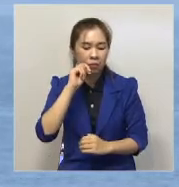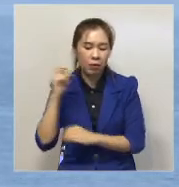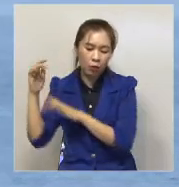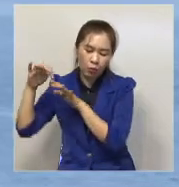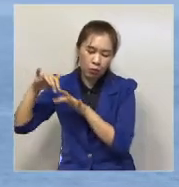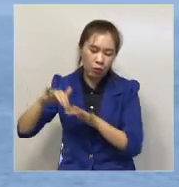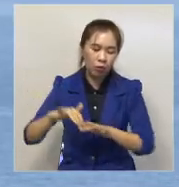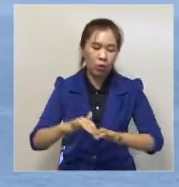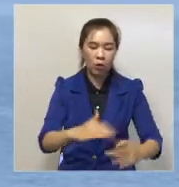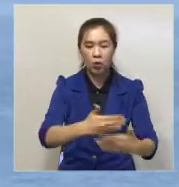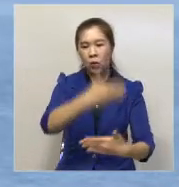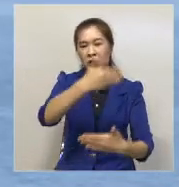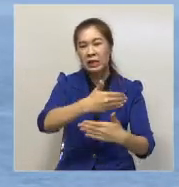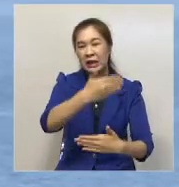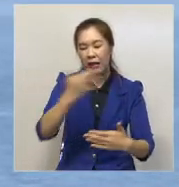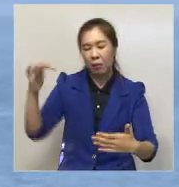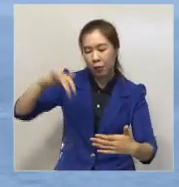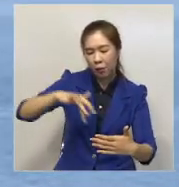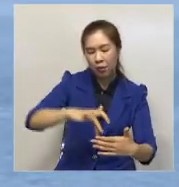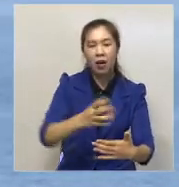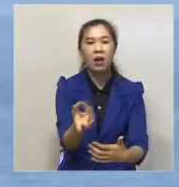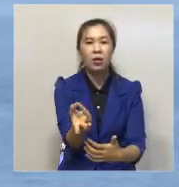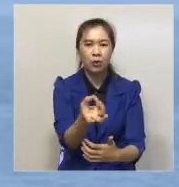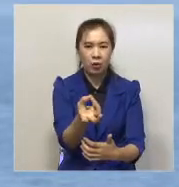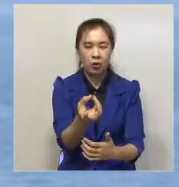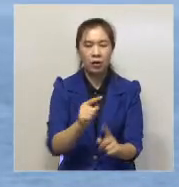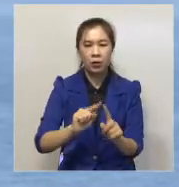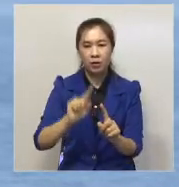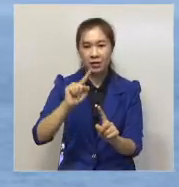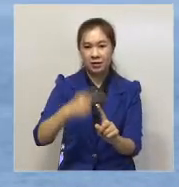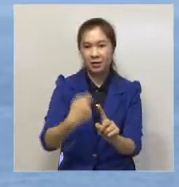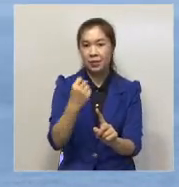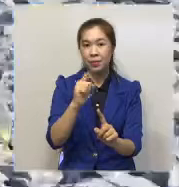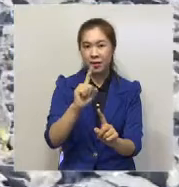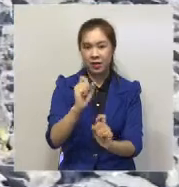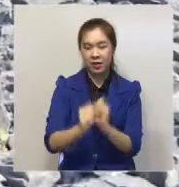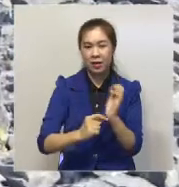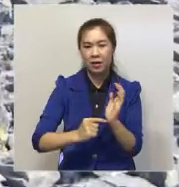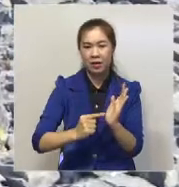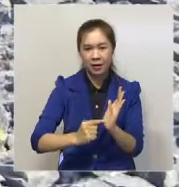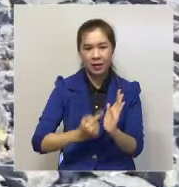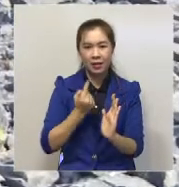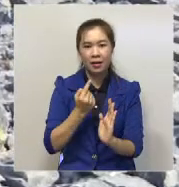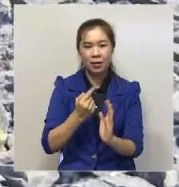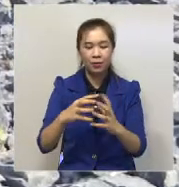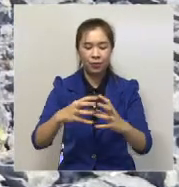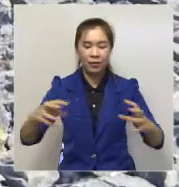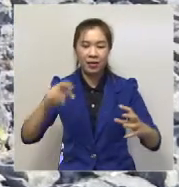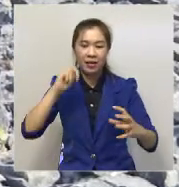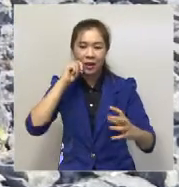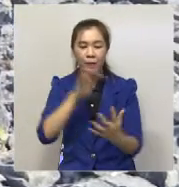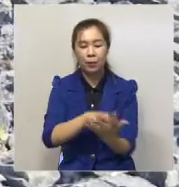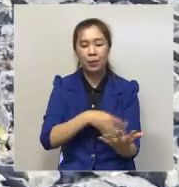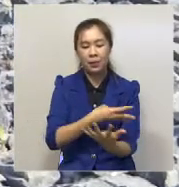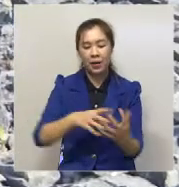ไหลลงสู่เขื่อนเกษียวค่อนข้างน้อยไปด้วยคาดการว่าในวันที่1พฤศจิกายนซึ่งเป็นวันเริ่มต้นของการส่งน้ำตาม